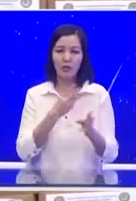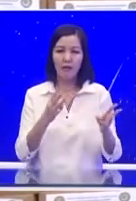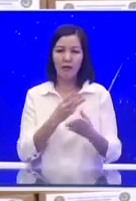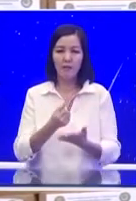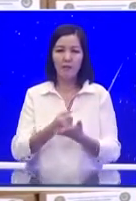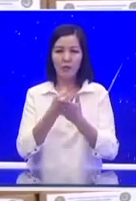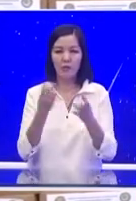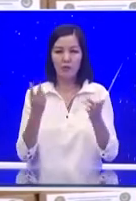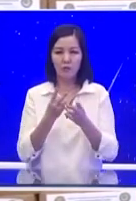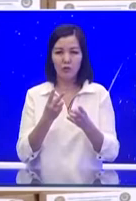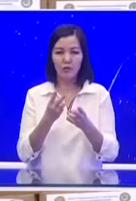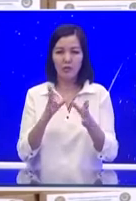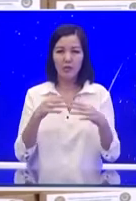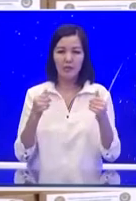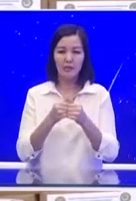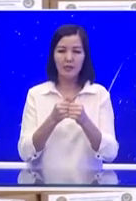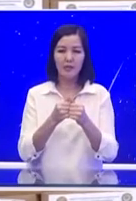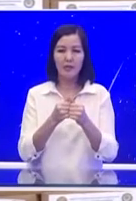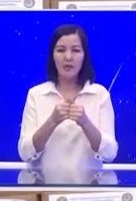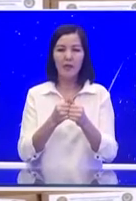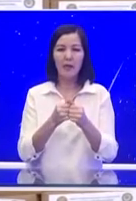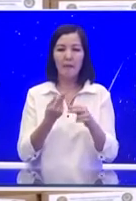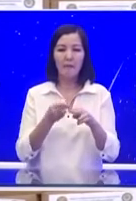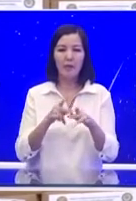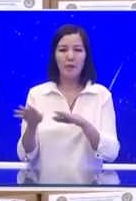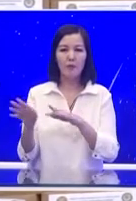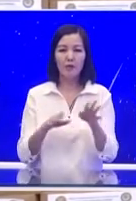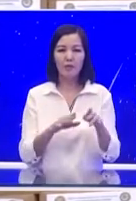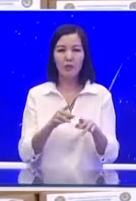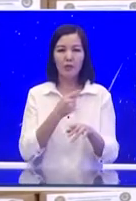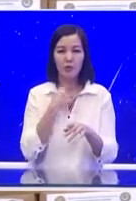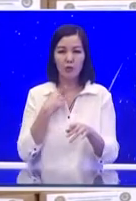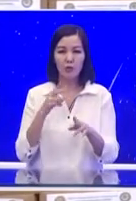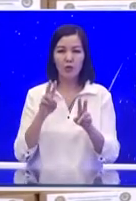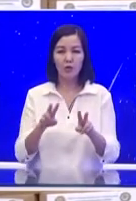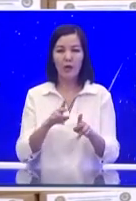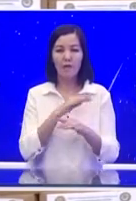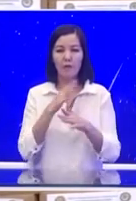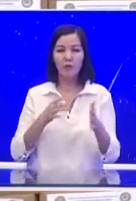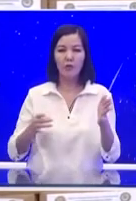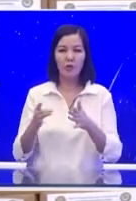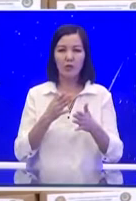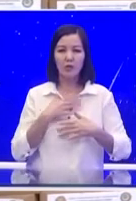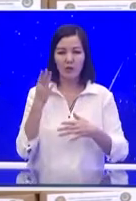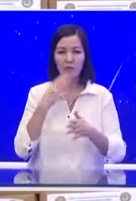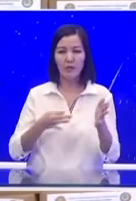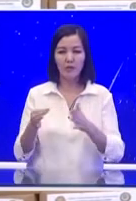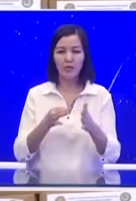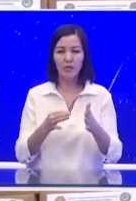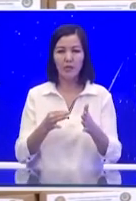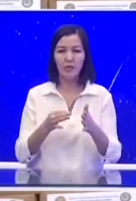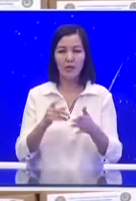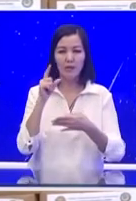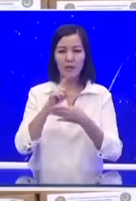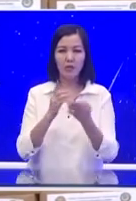поддержать нуждающихся соотечественников материально. Поэтому акция проводится не только в Талдыкургане, но и во многих районах нашей области. От нашей мечети